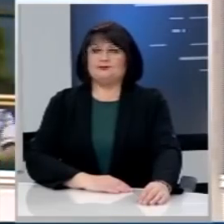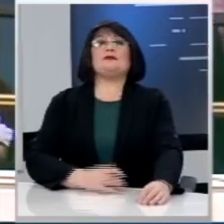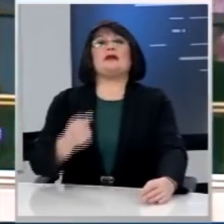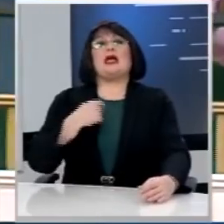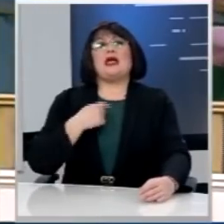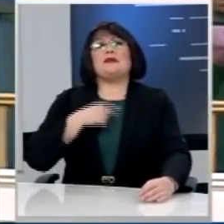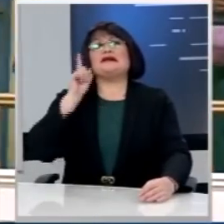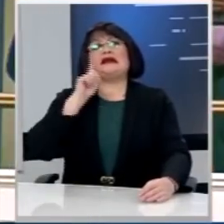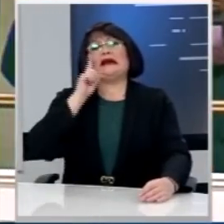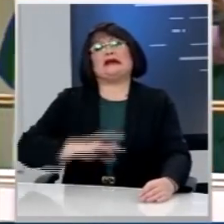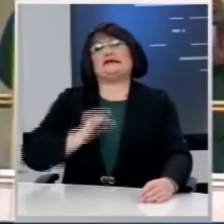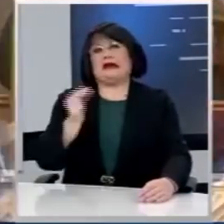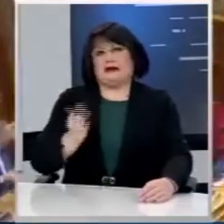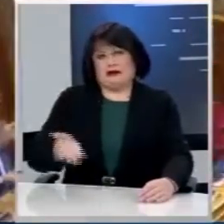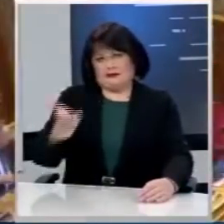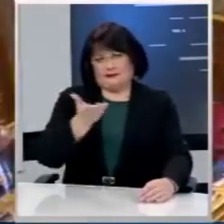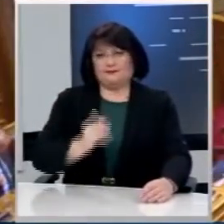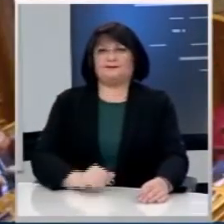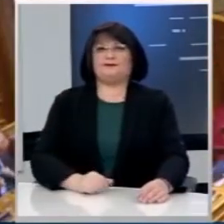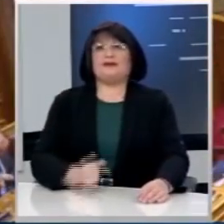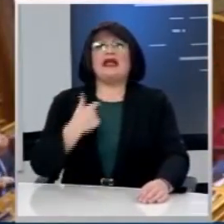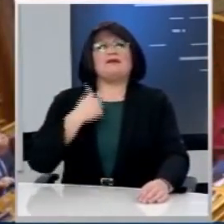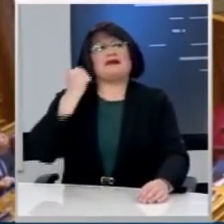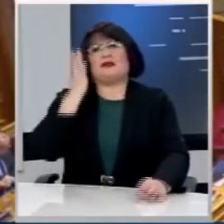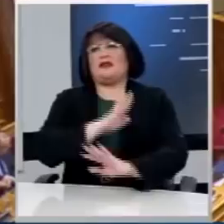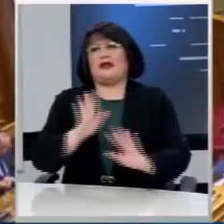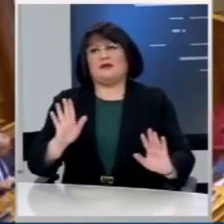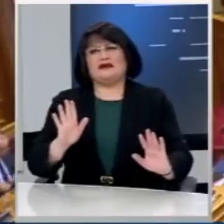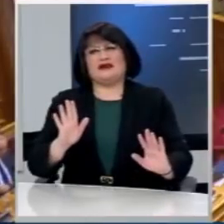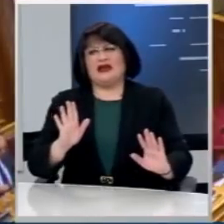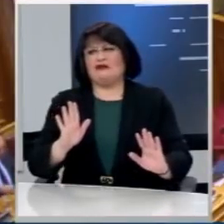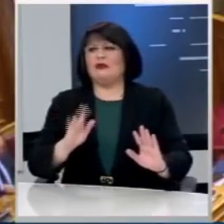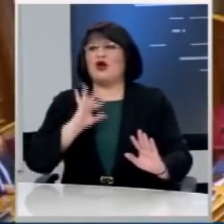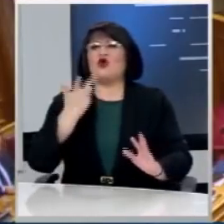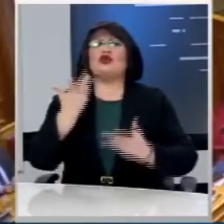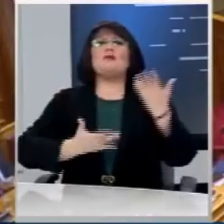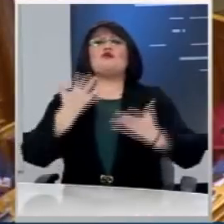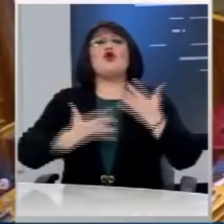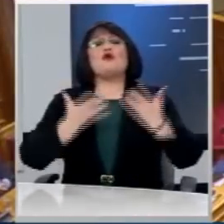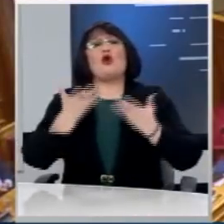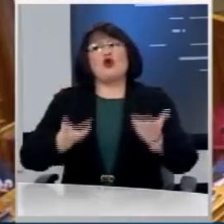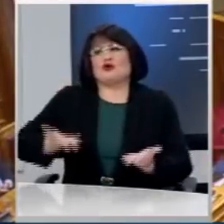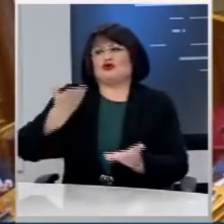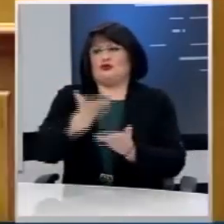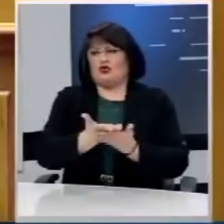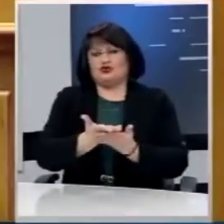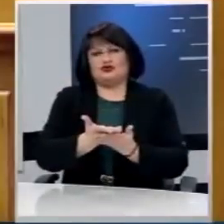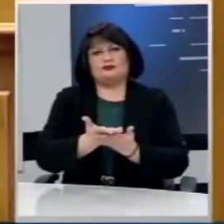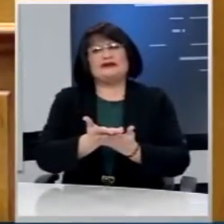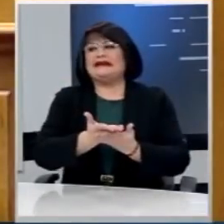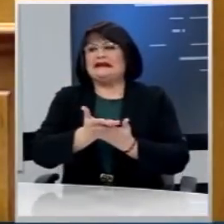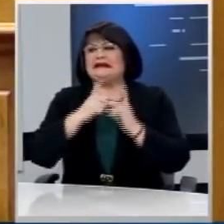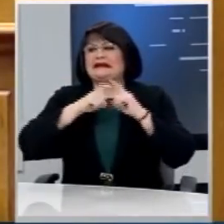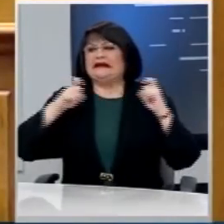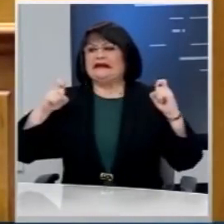Εμείς, κυρίες και κύριοι, δεν θεωρούμε ότι ο προϋπολογισμός που κατατέθηκε